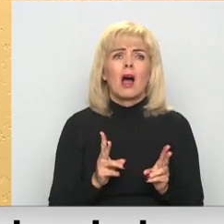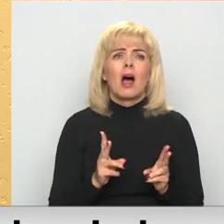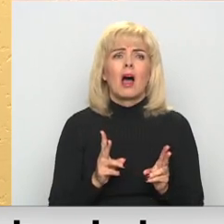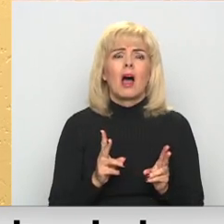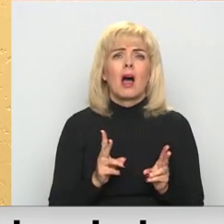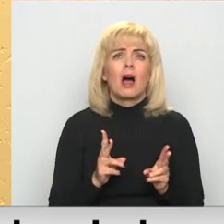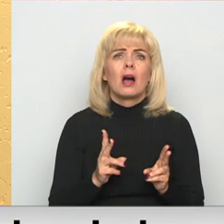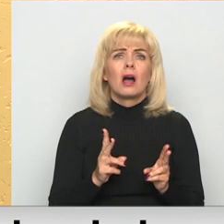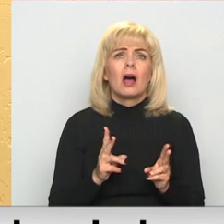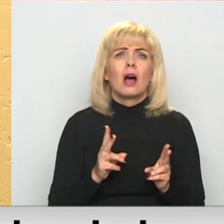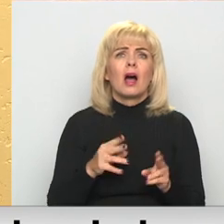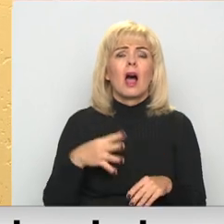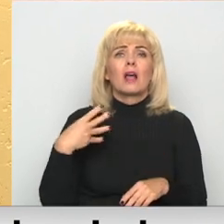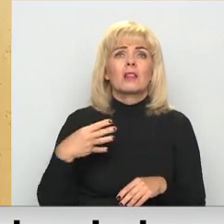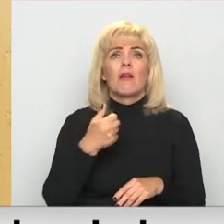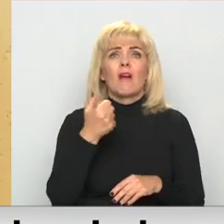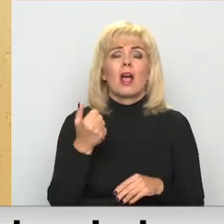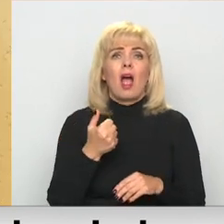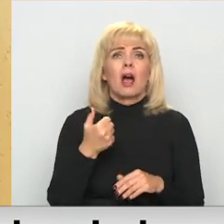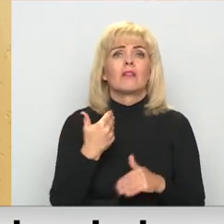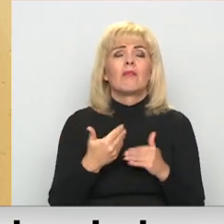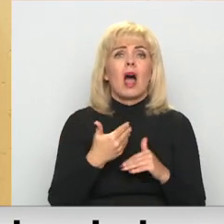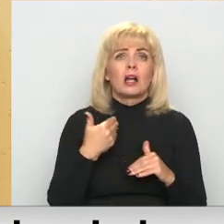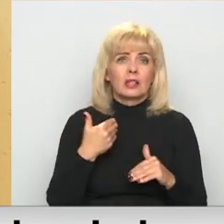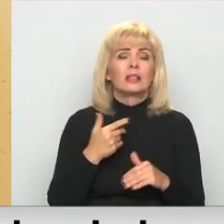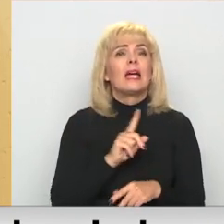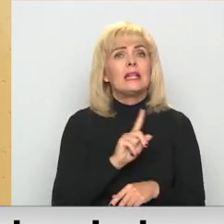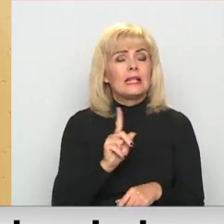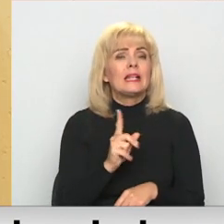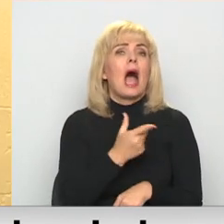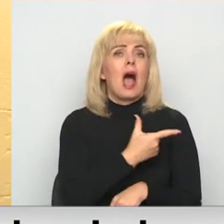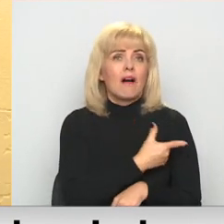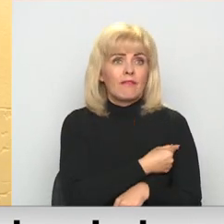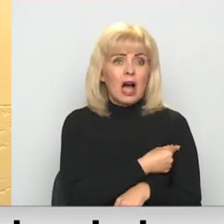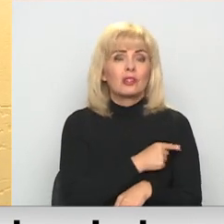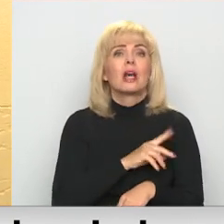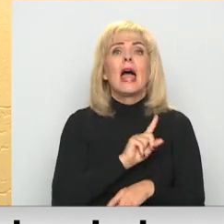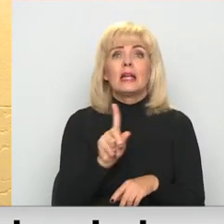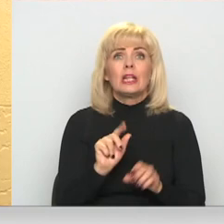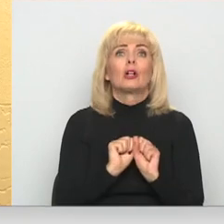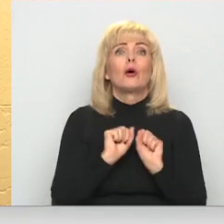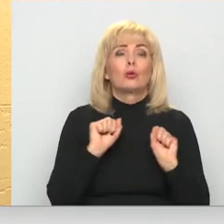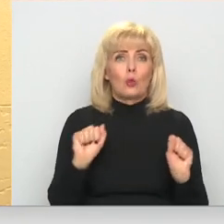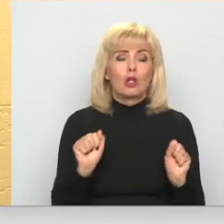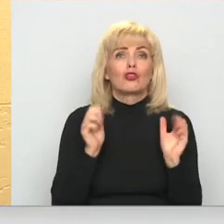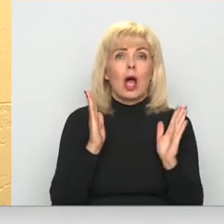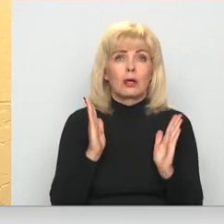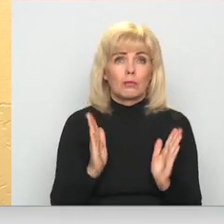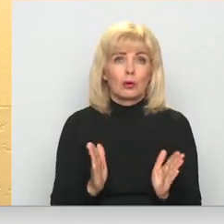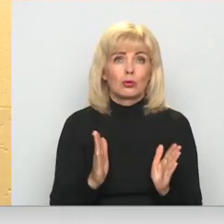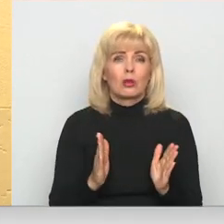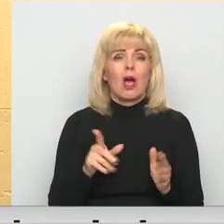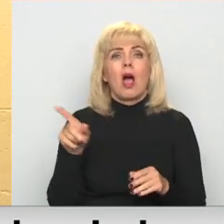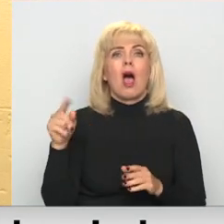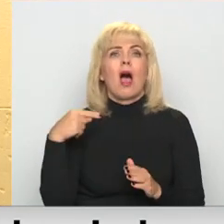Kā 90 gadu tā jau nomirst tā vēl tā? Jā, vakcinējās ir. Vismaz drošāk būs. Laukos tā